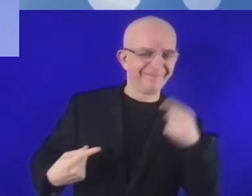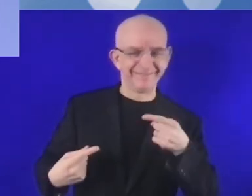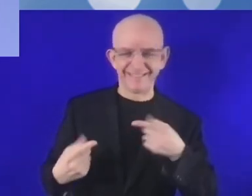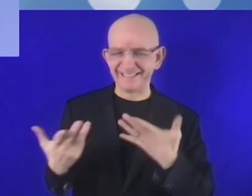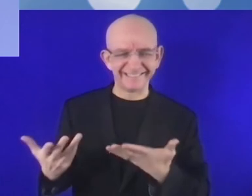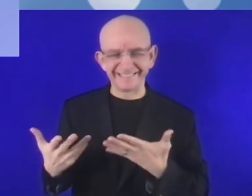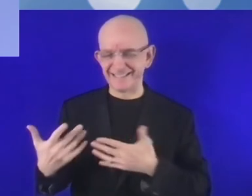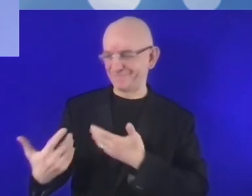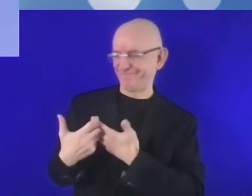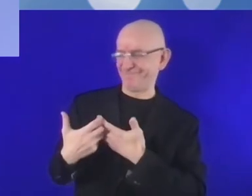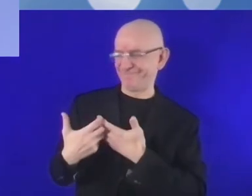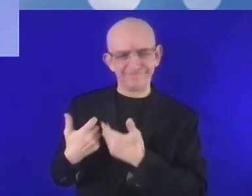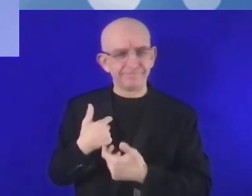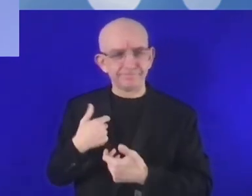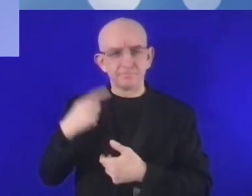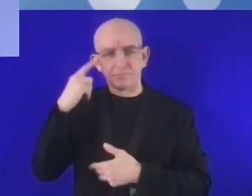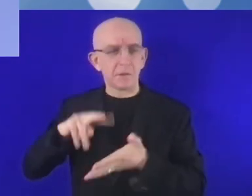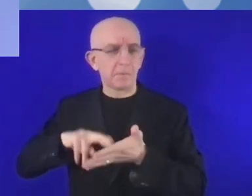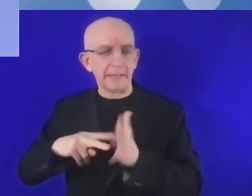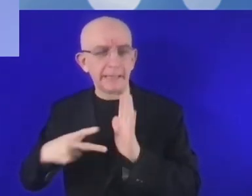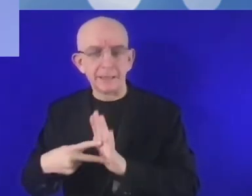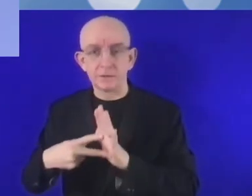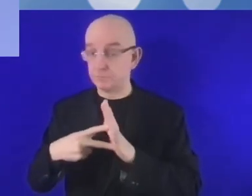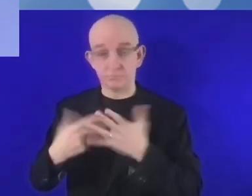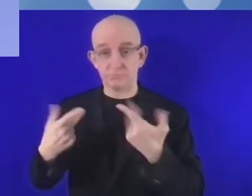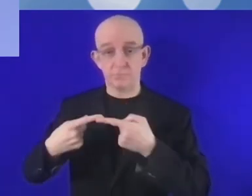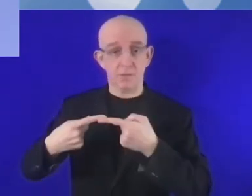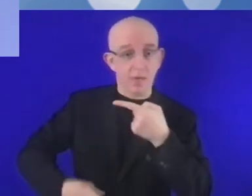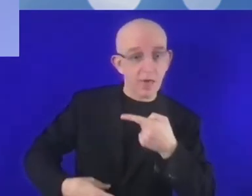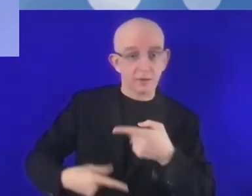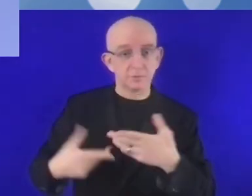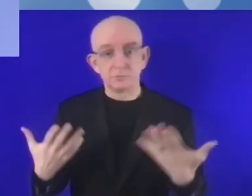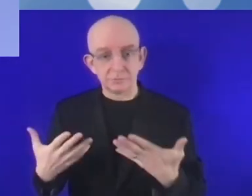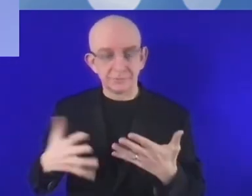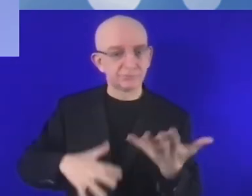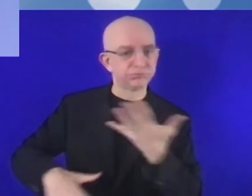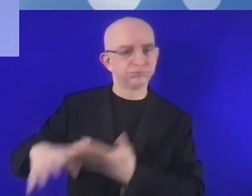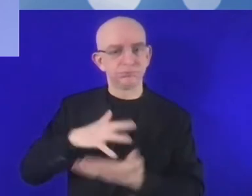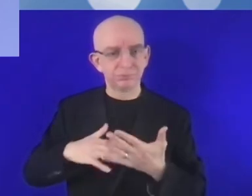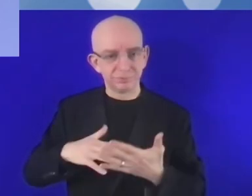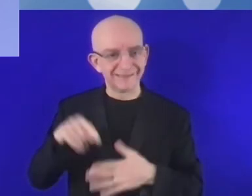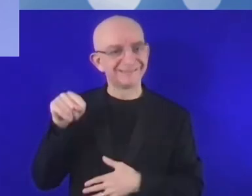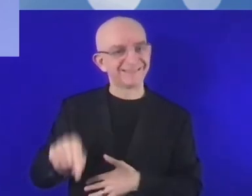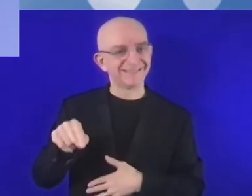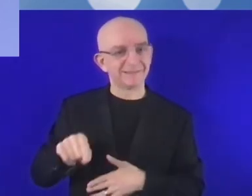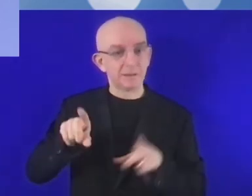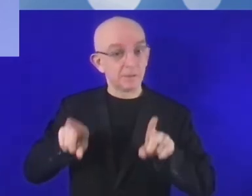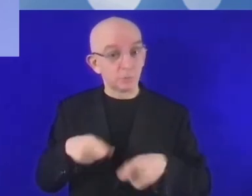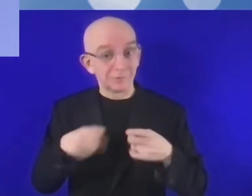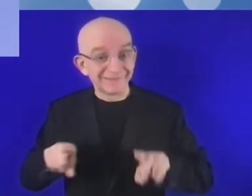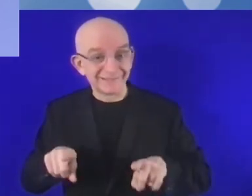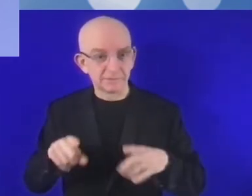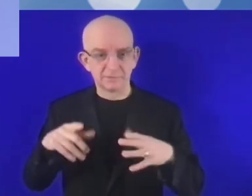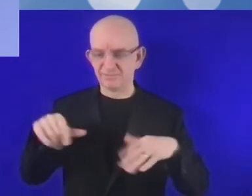موسيقى المتدنية النوعية وهي فقيرة في بالألوان والأصوات